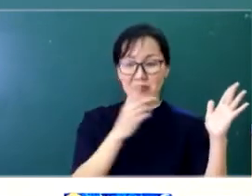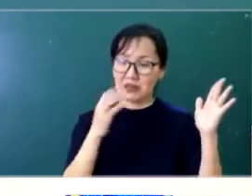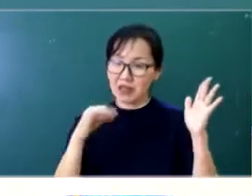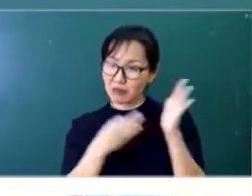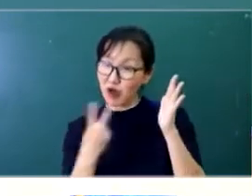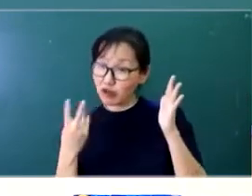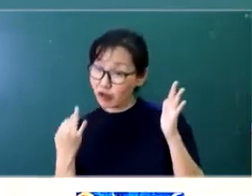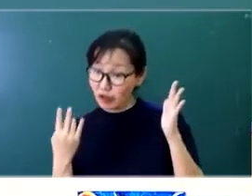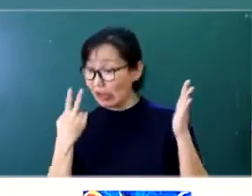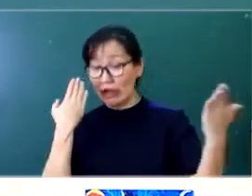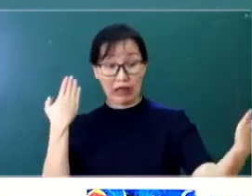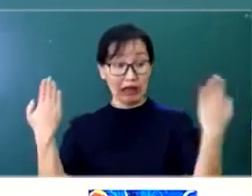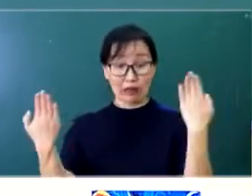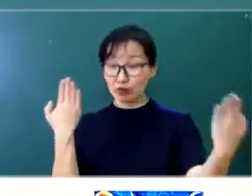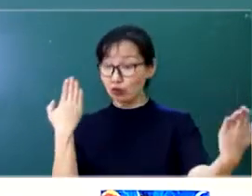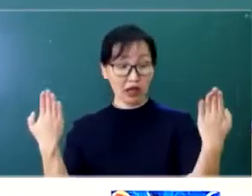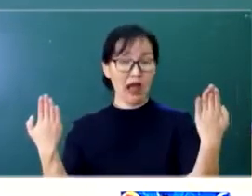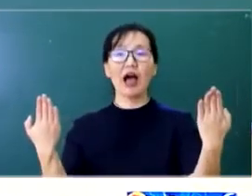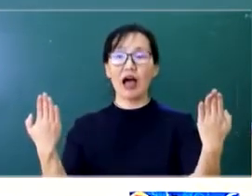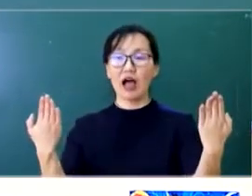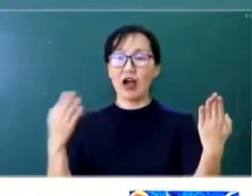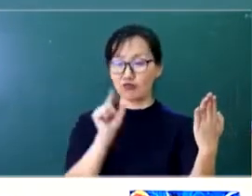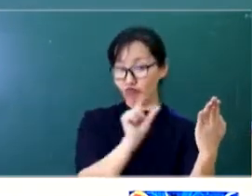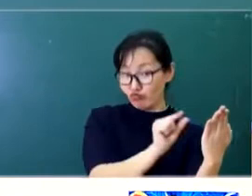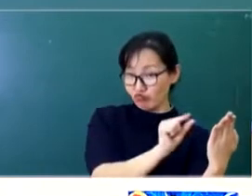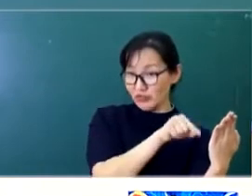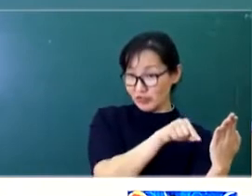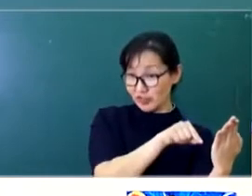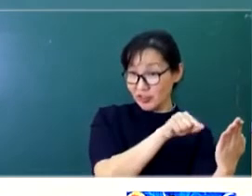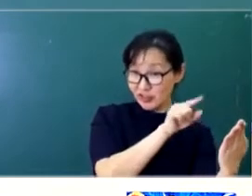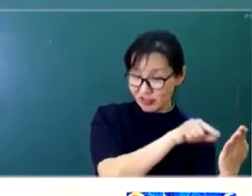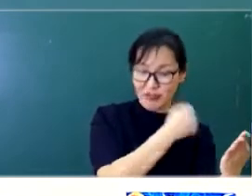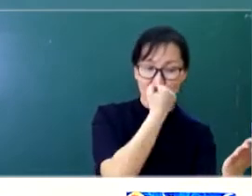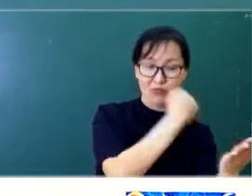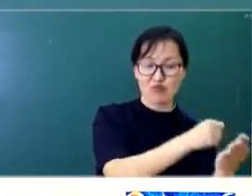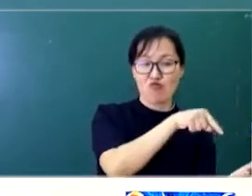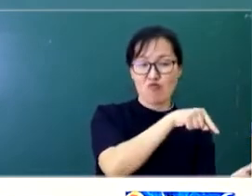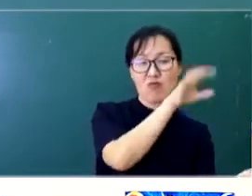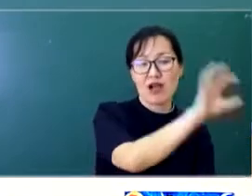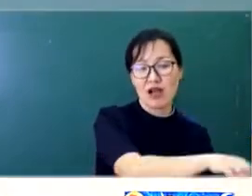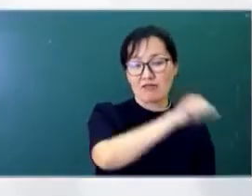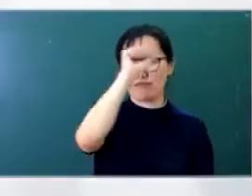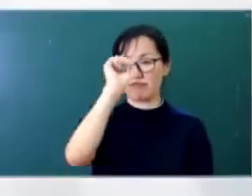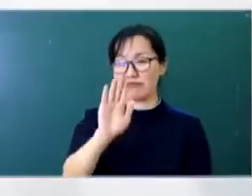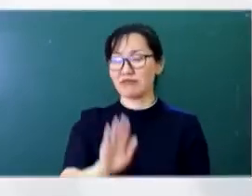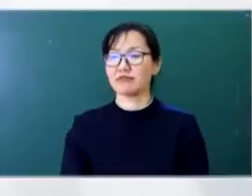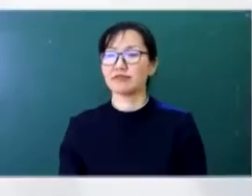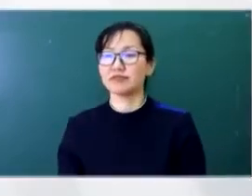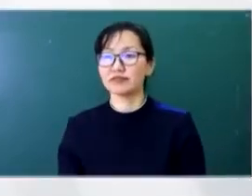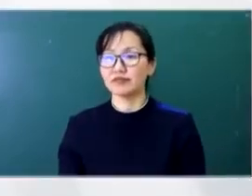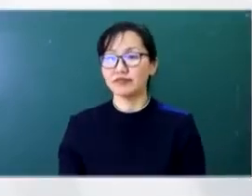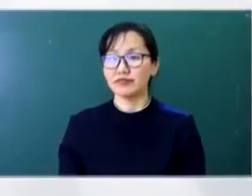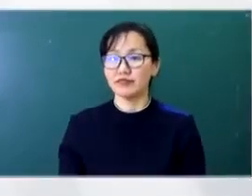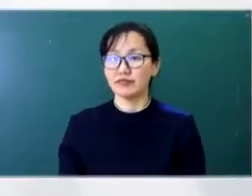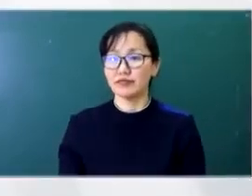бүхэл 172-ын тэг бүхэл 128 нь баг учраас энэ ойр байна гэдэг нь батлагдж байна. Бид нар мөн